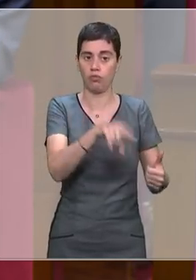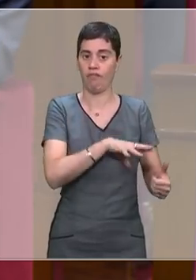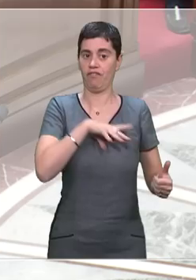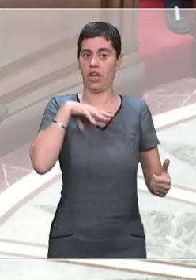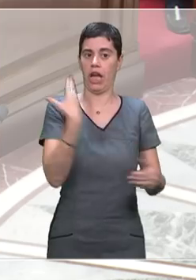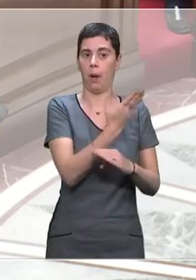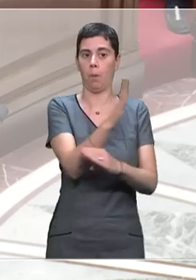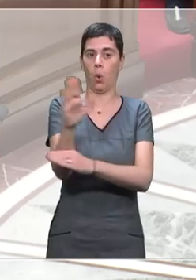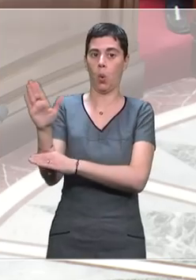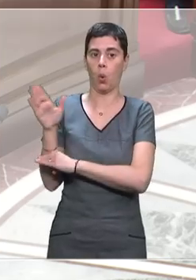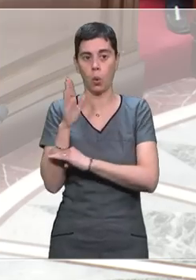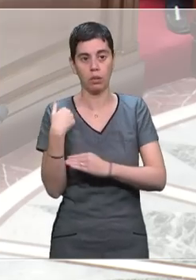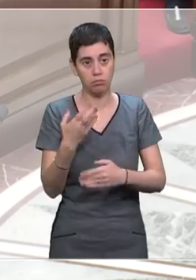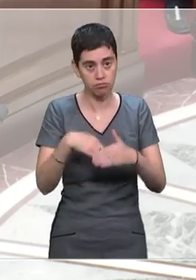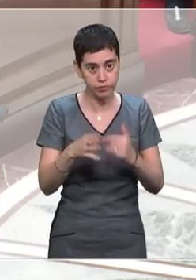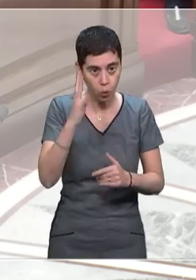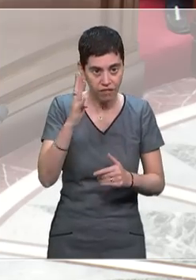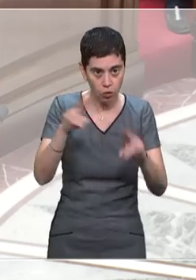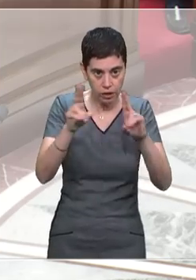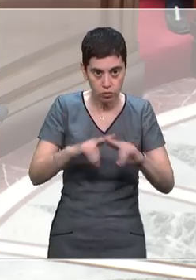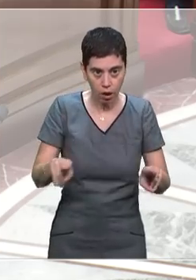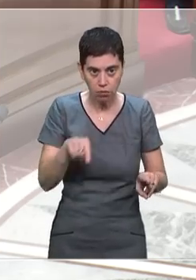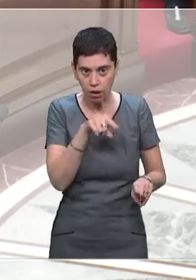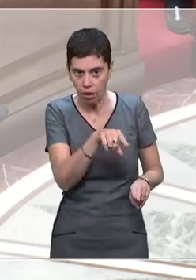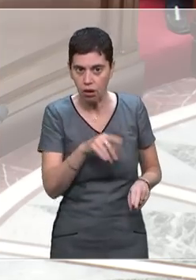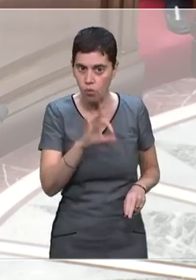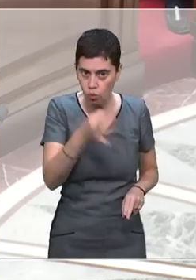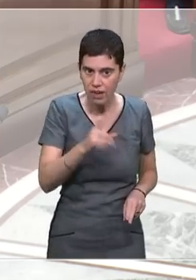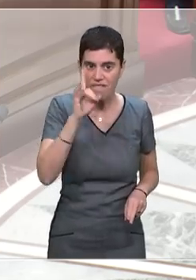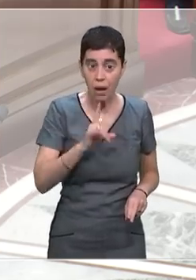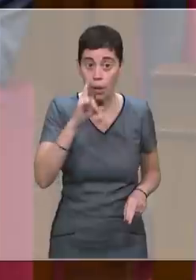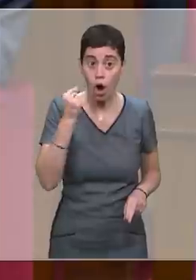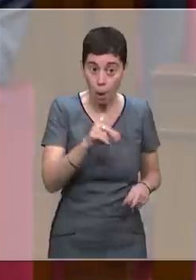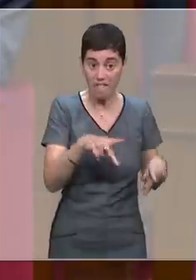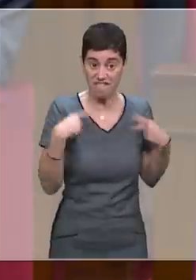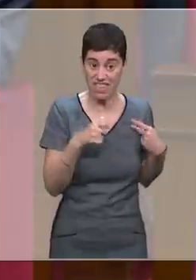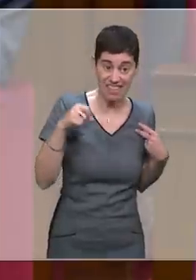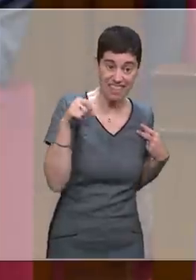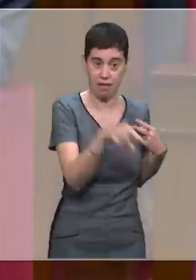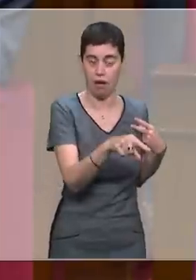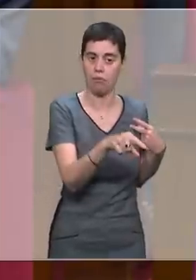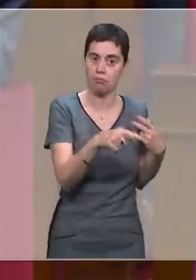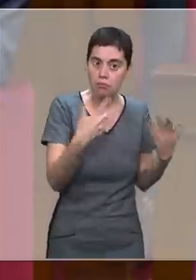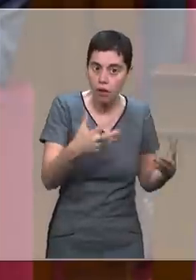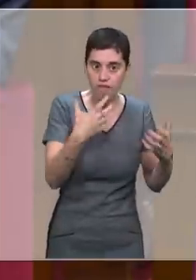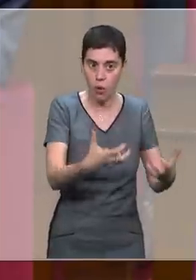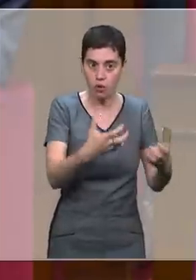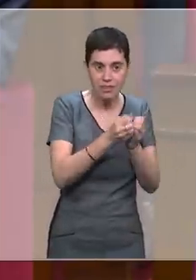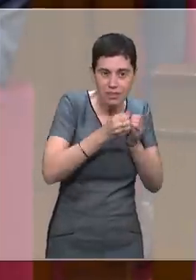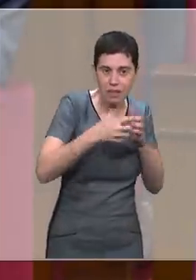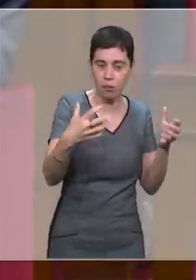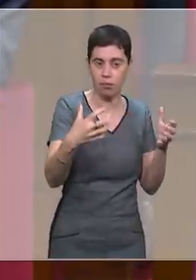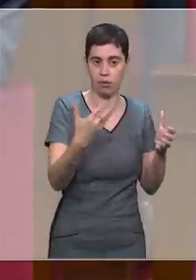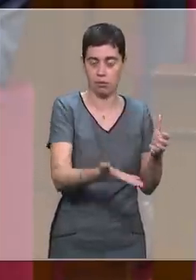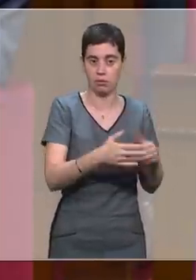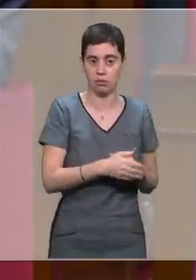fièrement dans les conférences internationales. Oui, les femmes et les hommes qui vivent sur ces terres aspirent au développement, ce qui